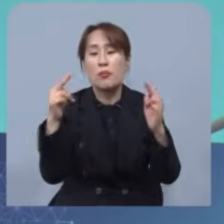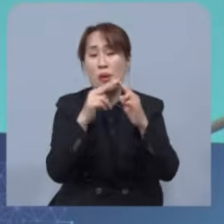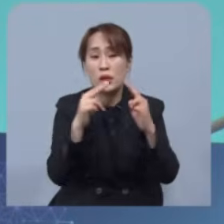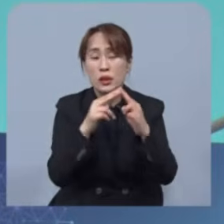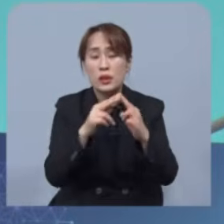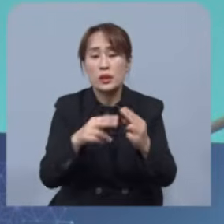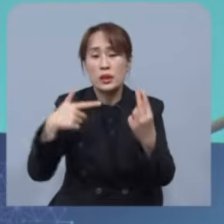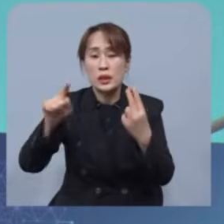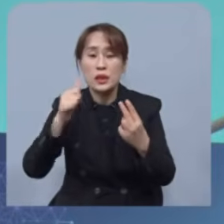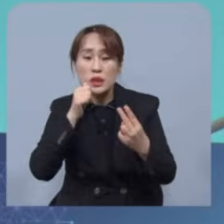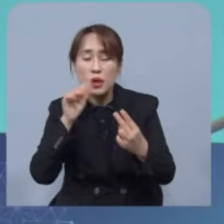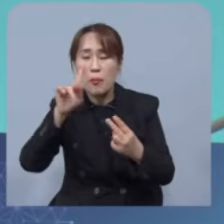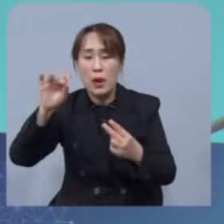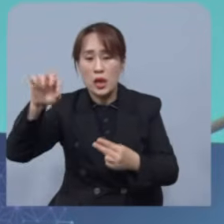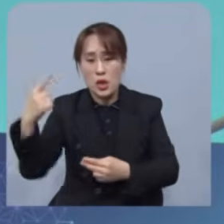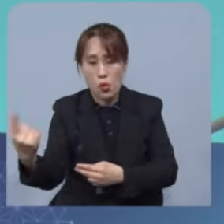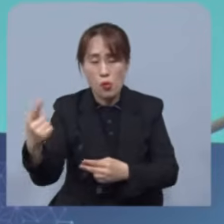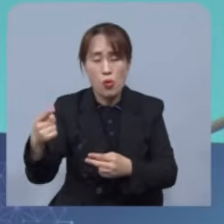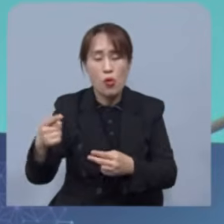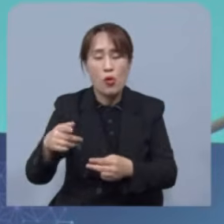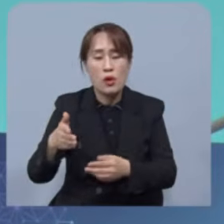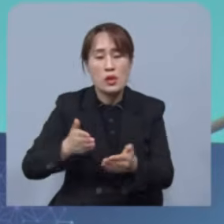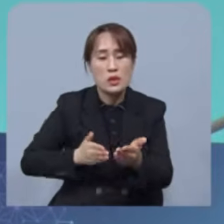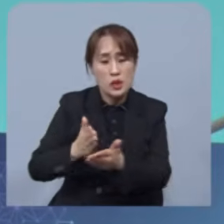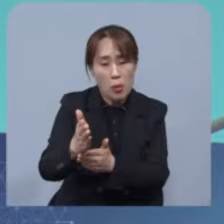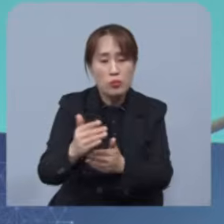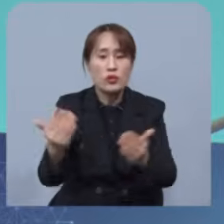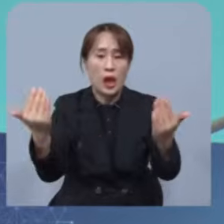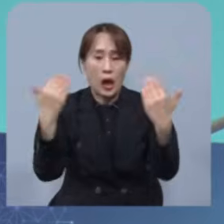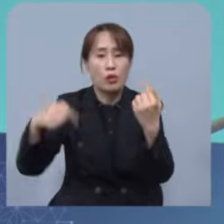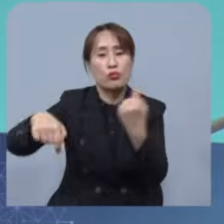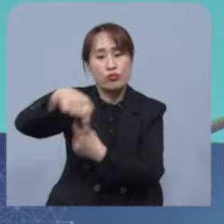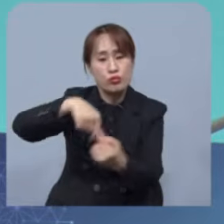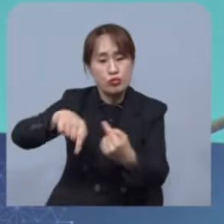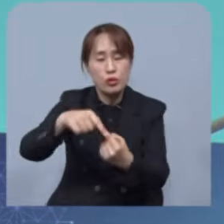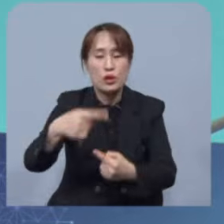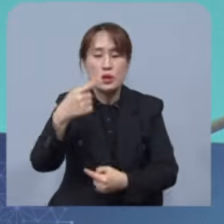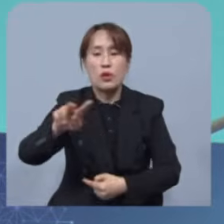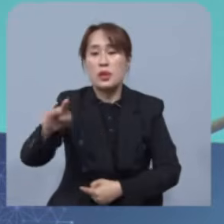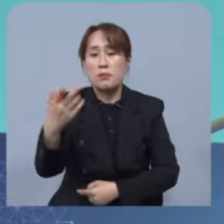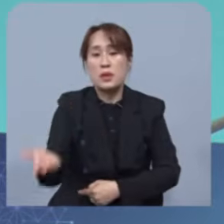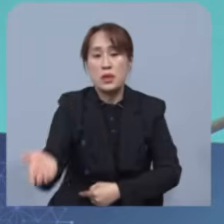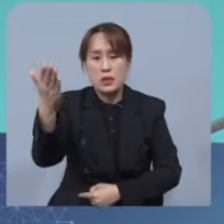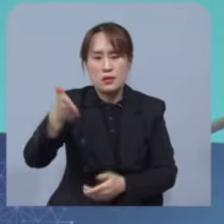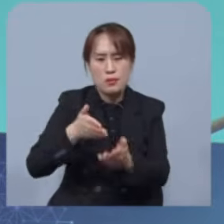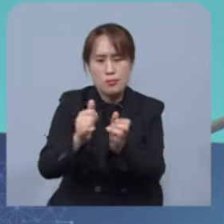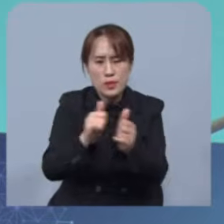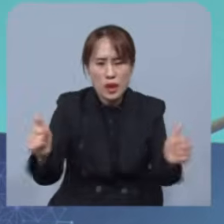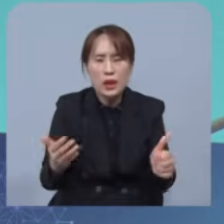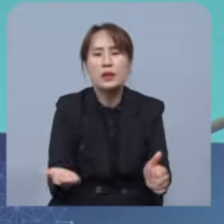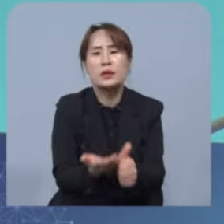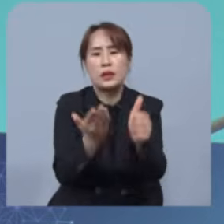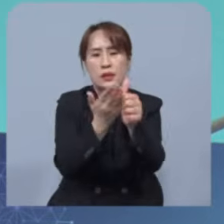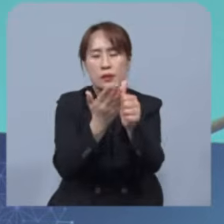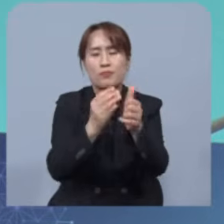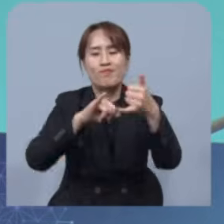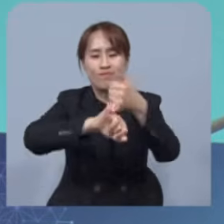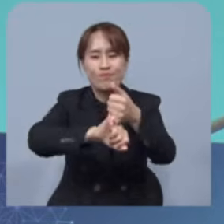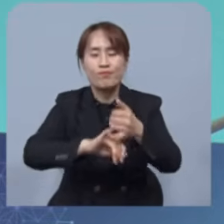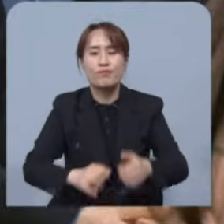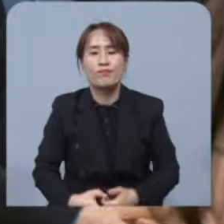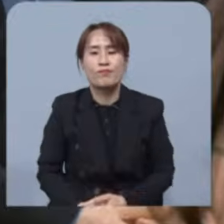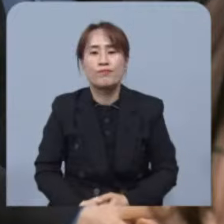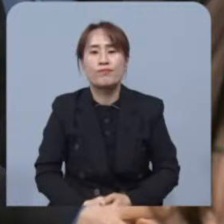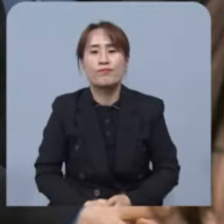반도체, 2차 전지, 바이오 분야에서 전문 아카데미를 통해 1,200명 이상의 전문 인력을 양성해 내도록